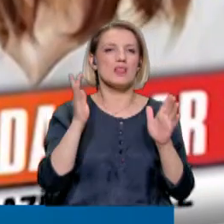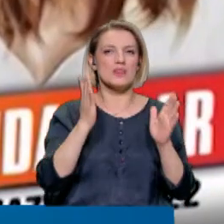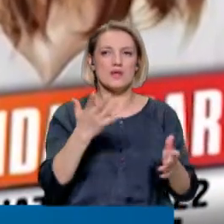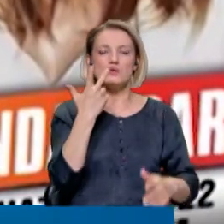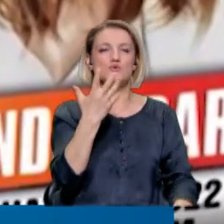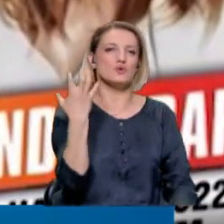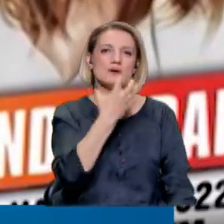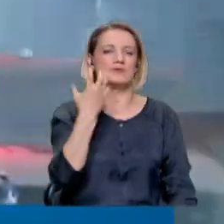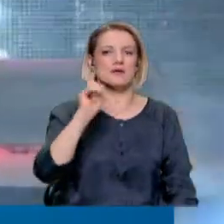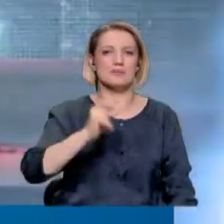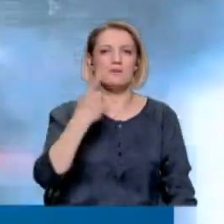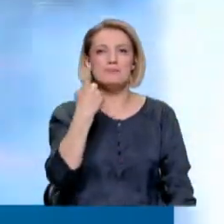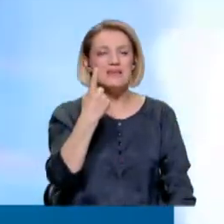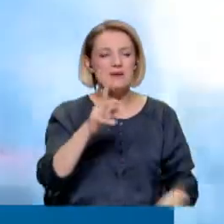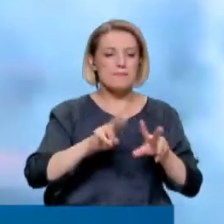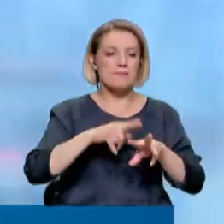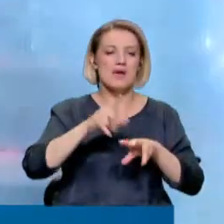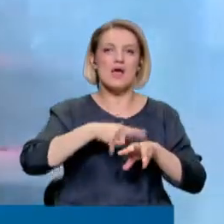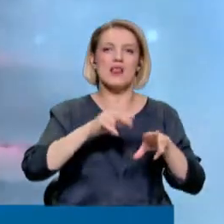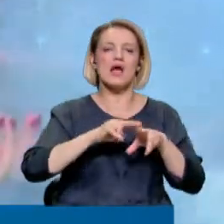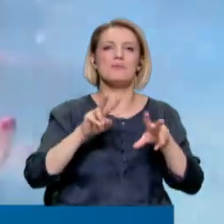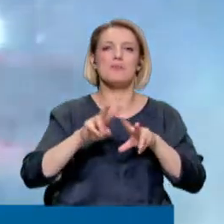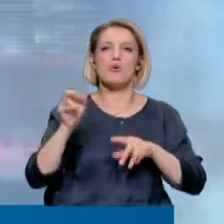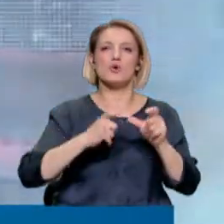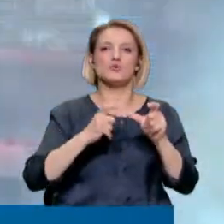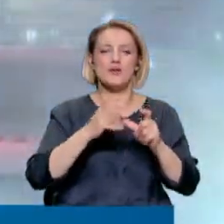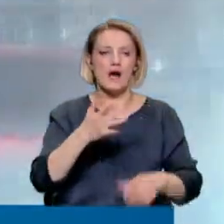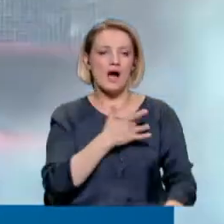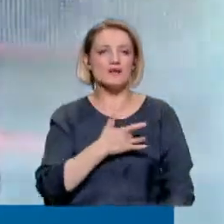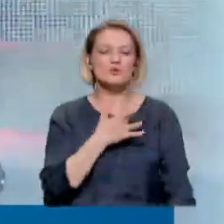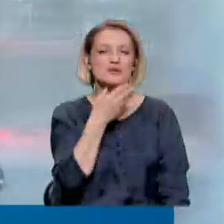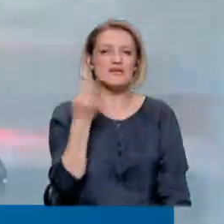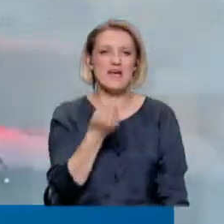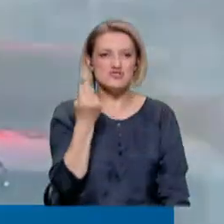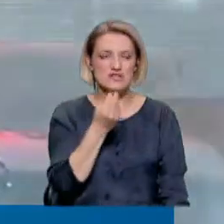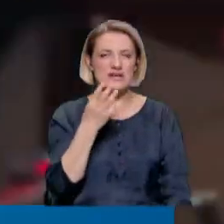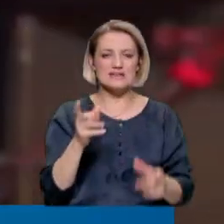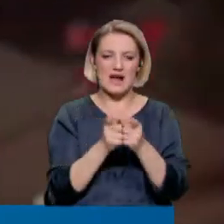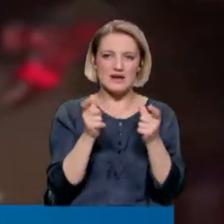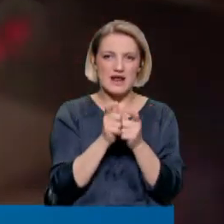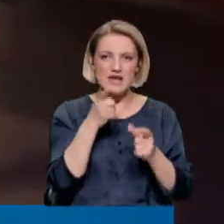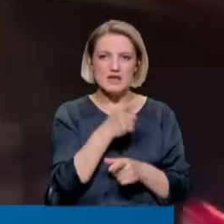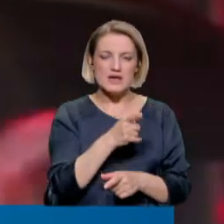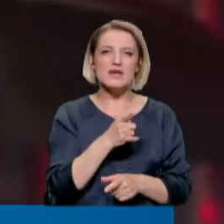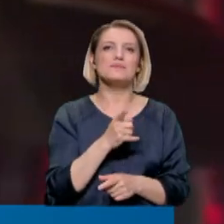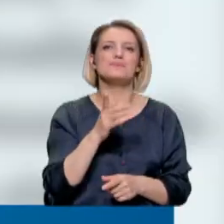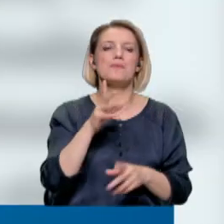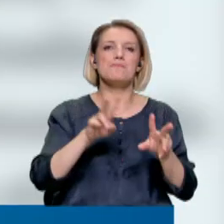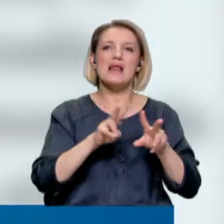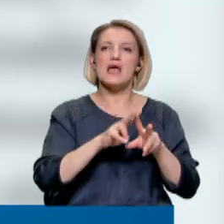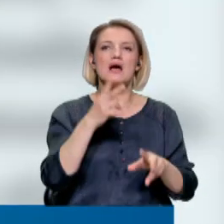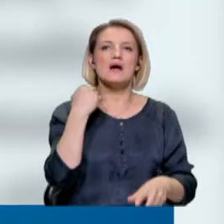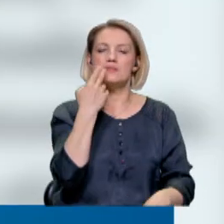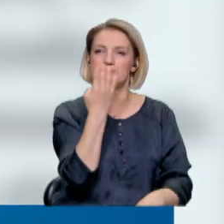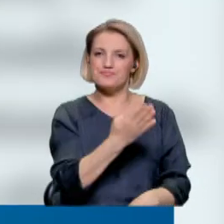çıkacaktı onlardan biri de Melek mosso Su ancak Anadolu Gençlik Derneği ve milli Gençlik Vakfı ortak bir açıklama yaptı Melek